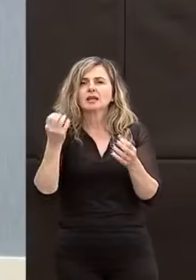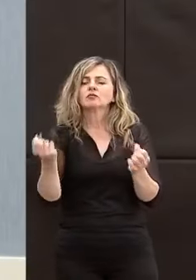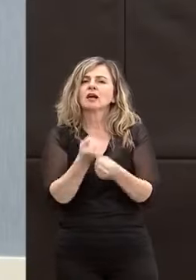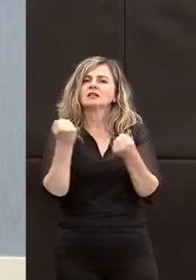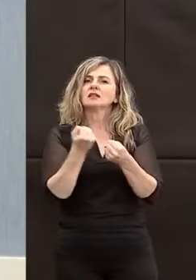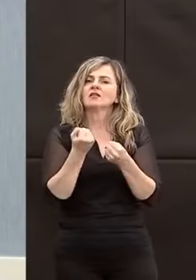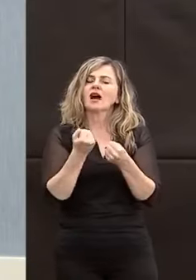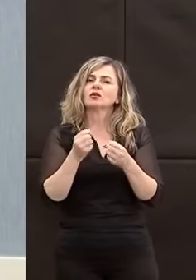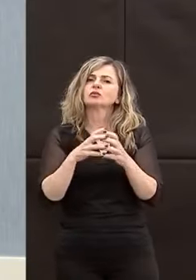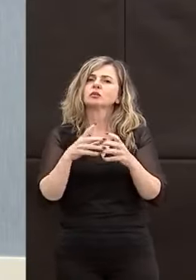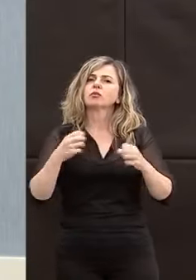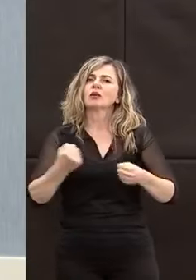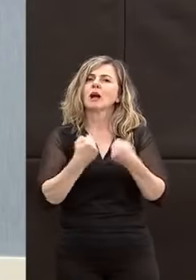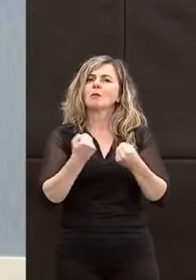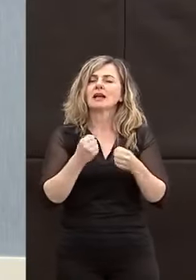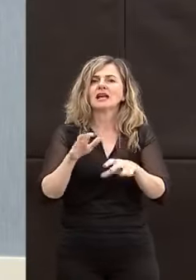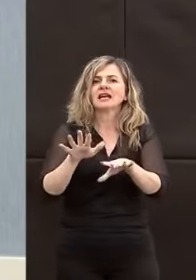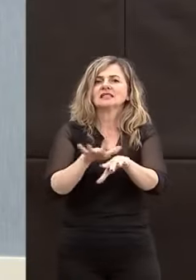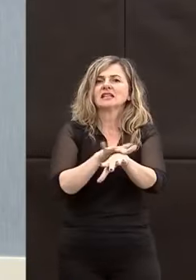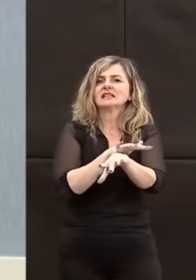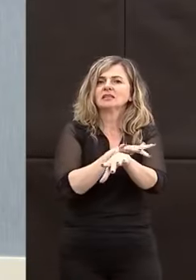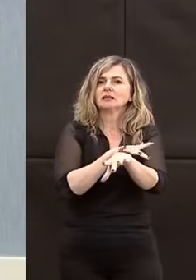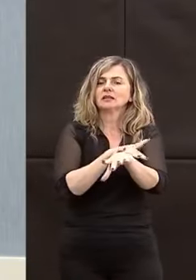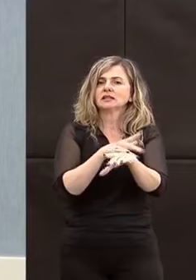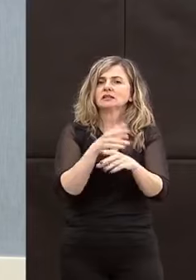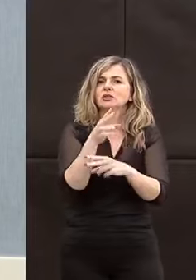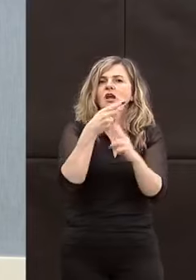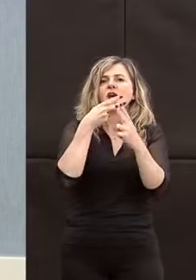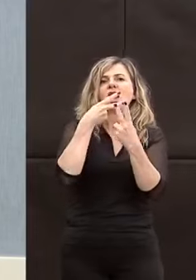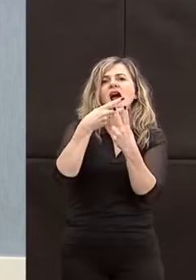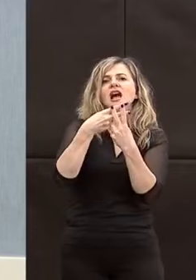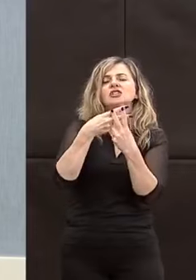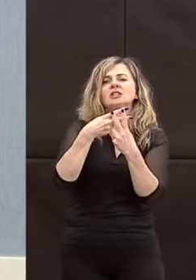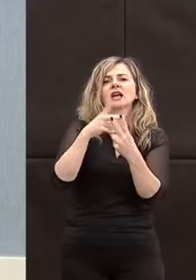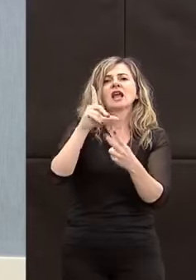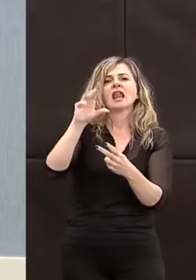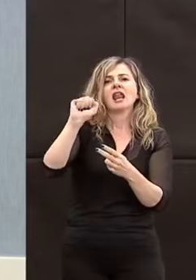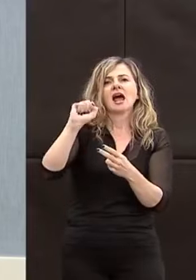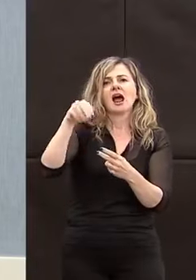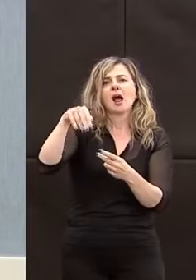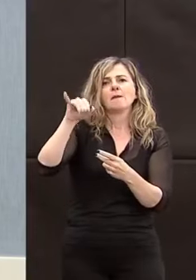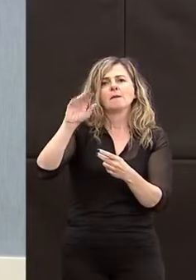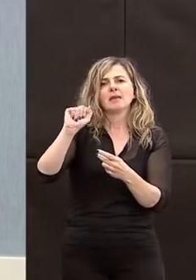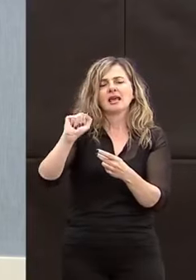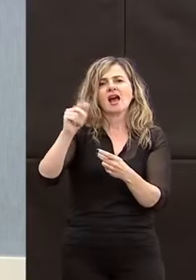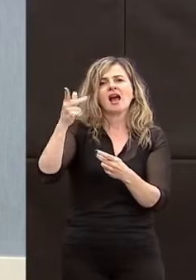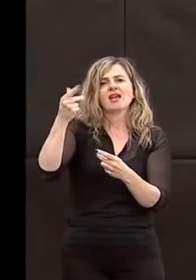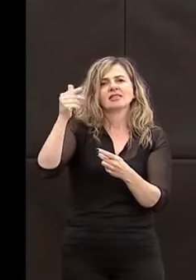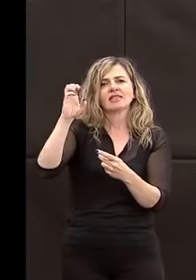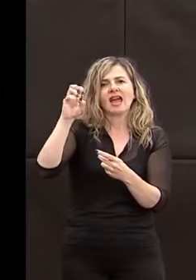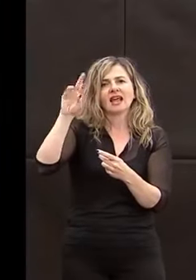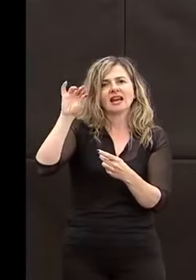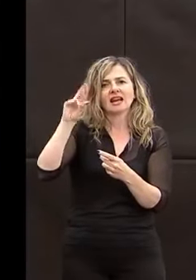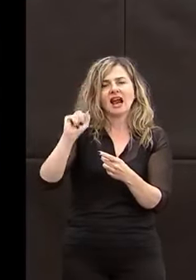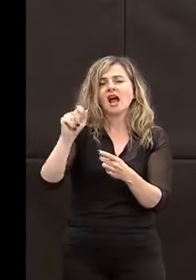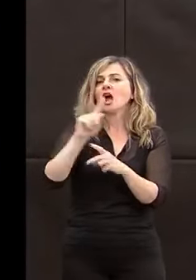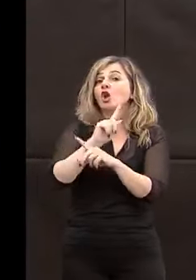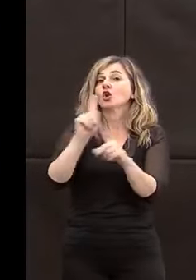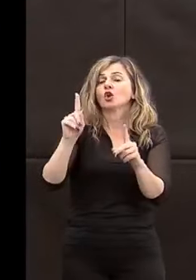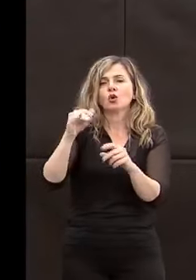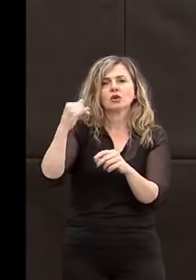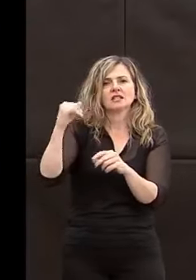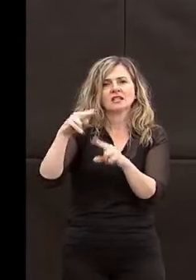sensibilizzazione quindi con la star la mia terra non si ferma una sensibilizzazione per